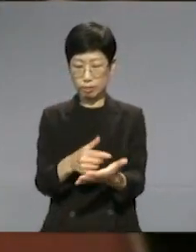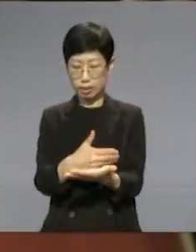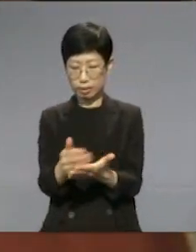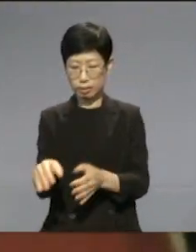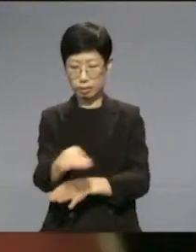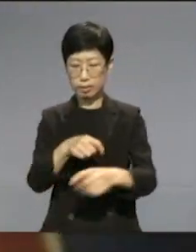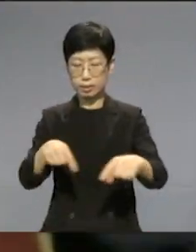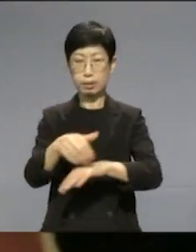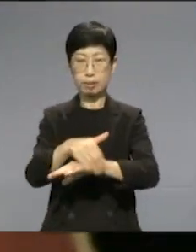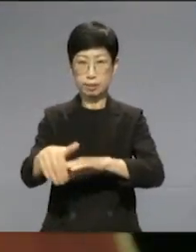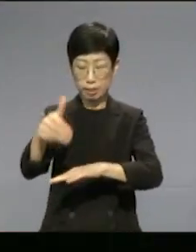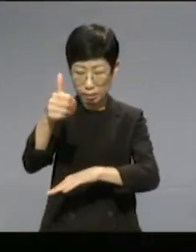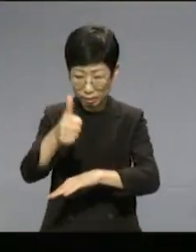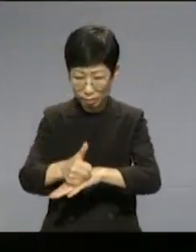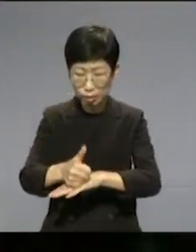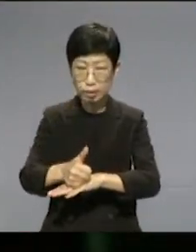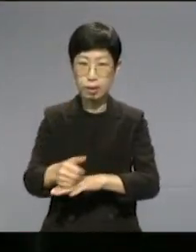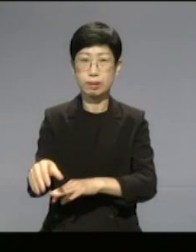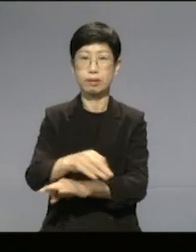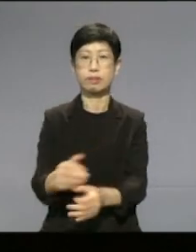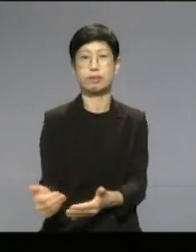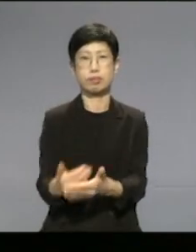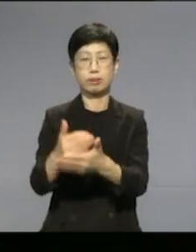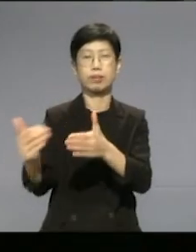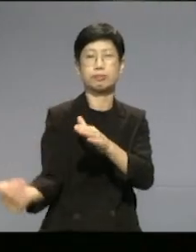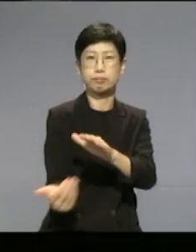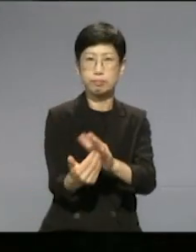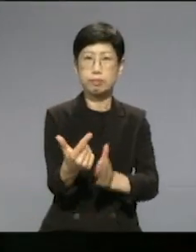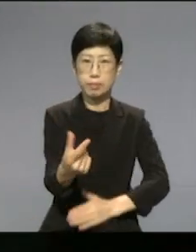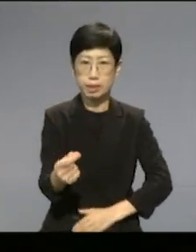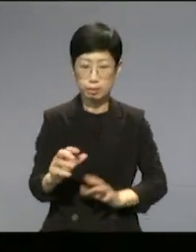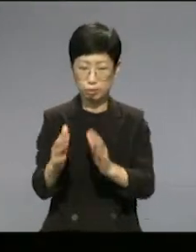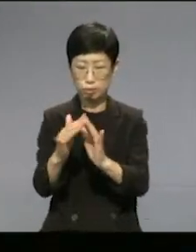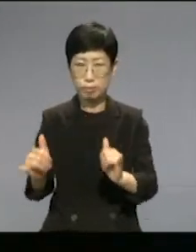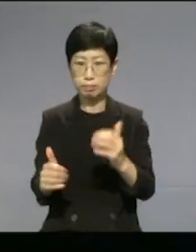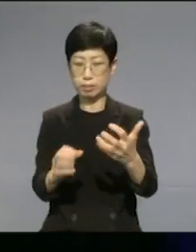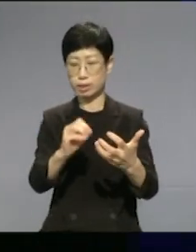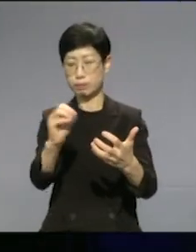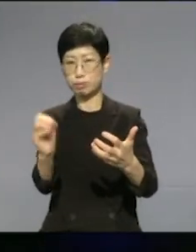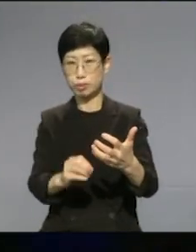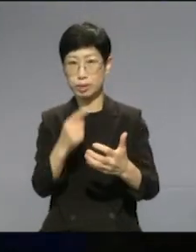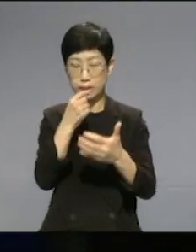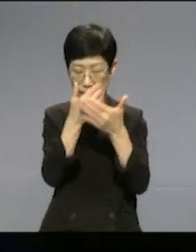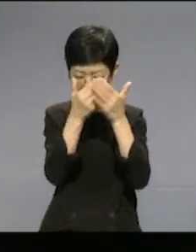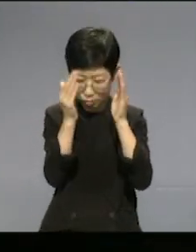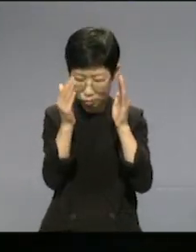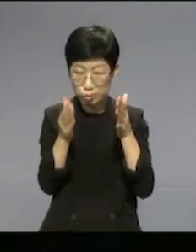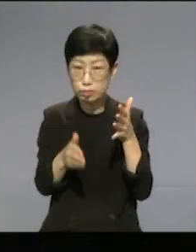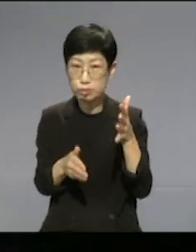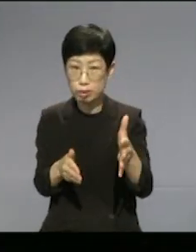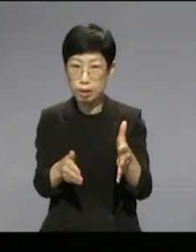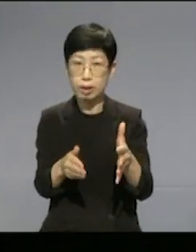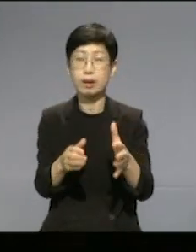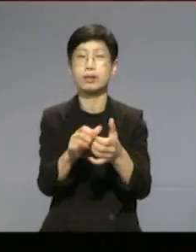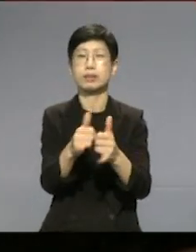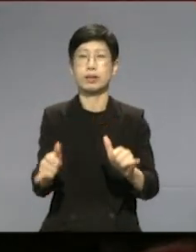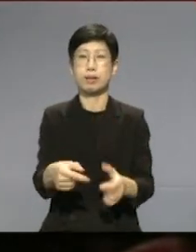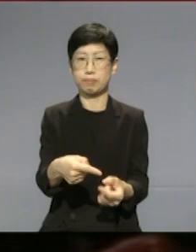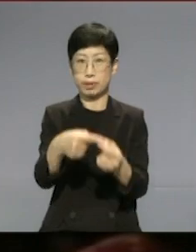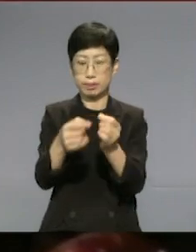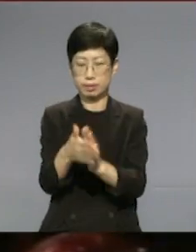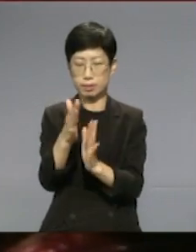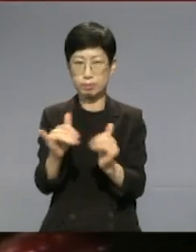경제 정책으로 높은 경제 성장률을 이뤘고, 또 국민 80%에 해당하는 힌두교 국민들을 1등